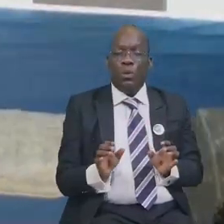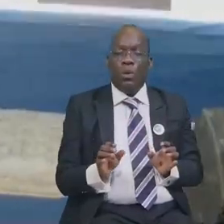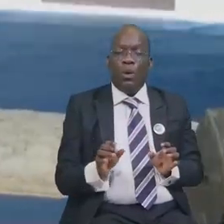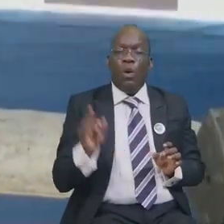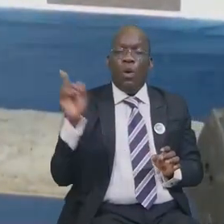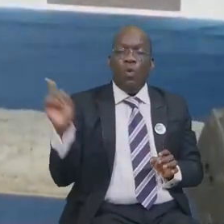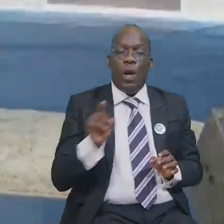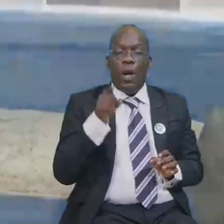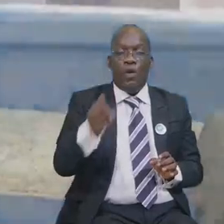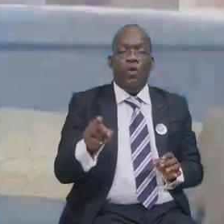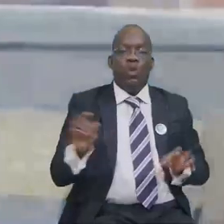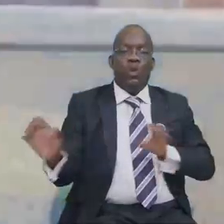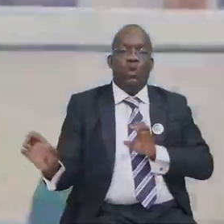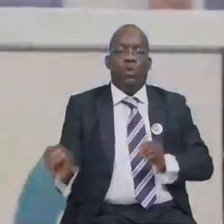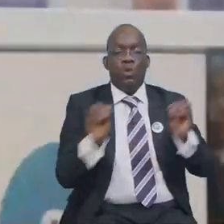travaillé.